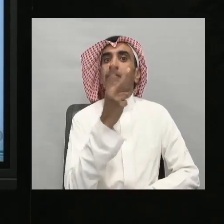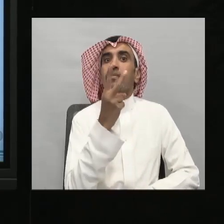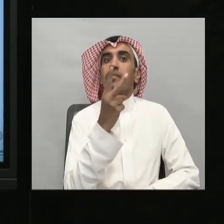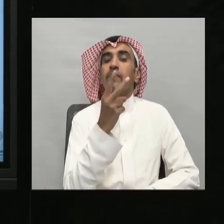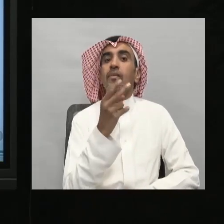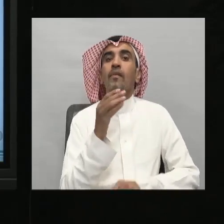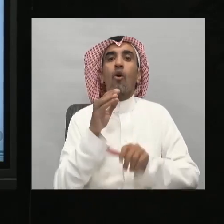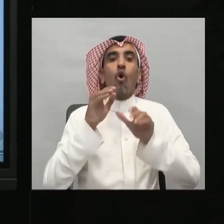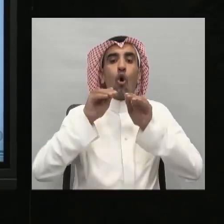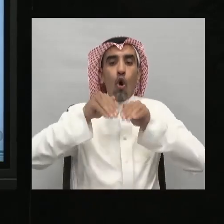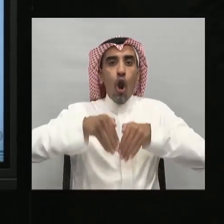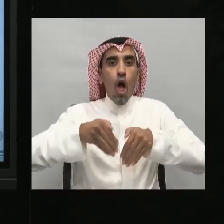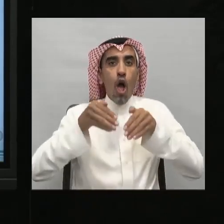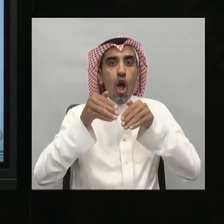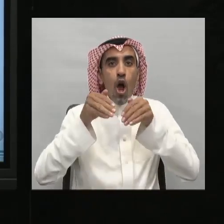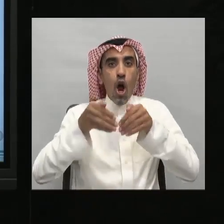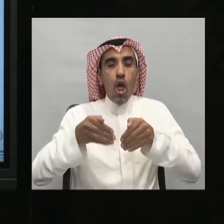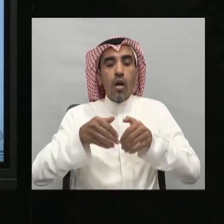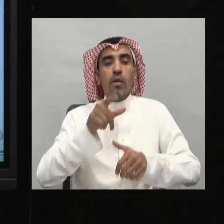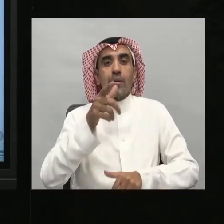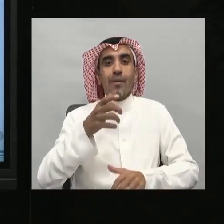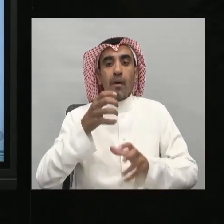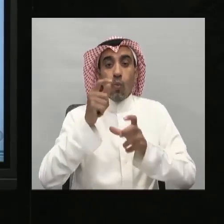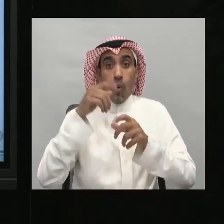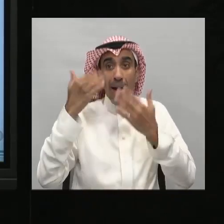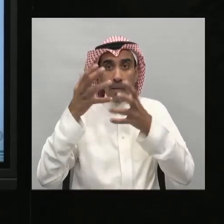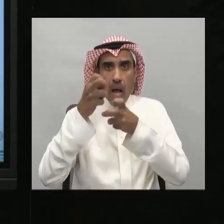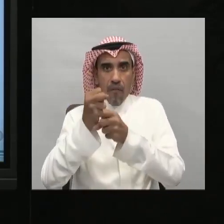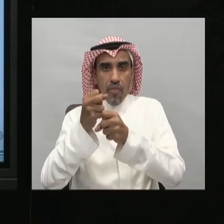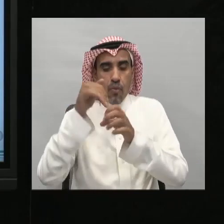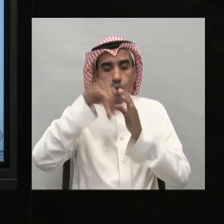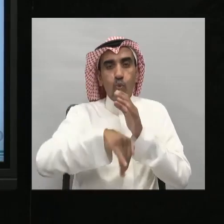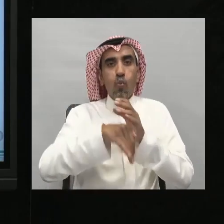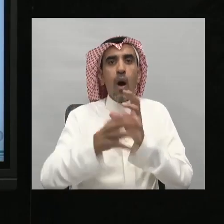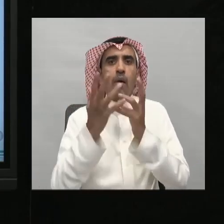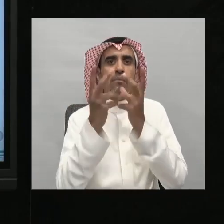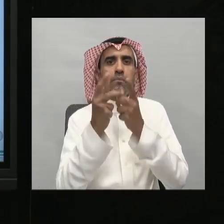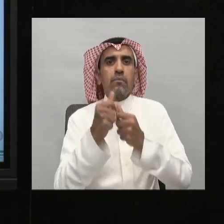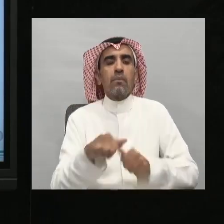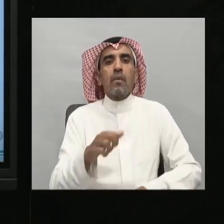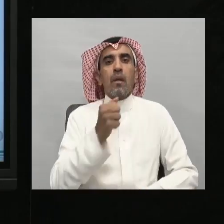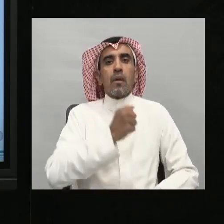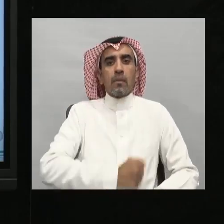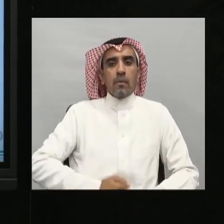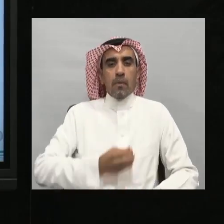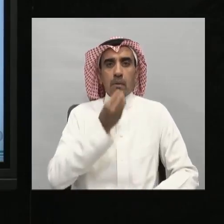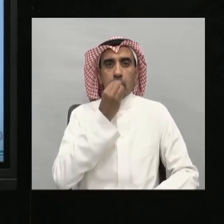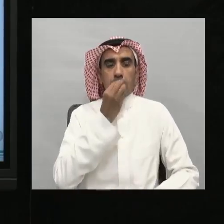طبقة خارجية تقوم بعملية الحماية، وطبقة داخلية تقوم بعملية هضم